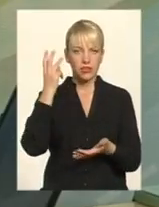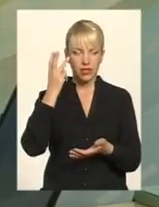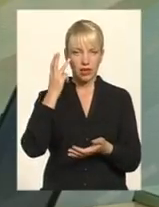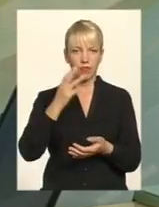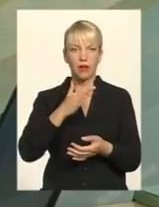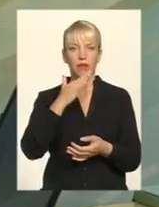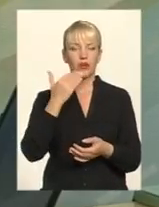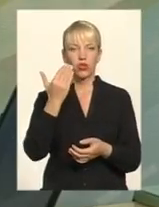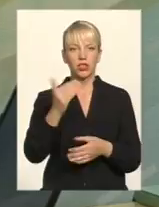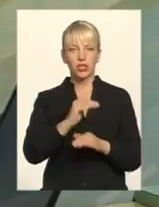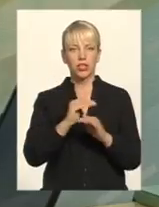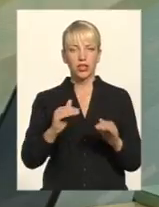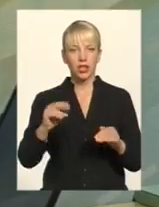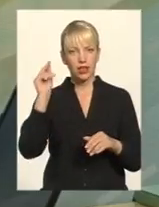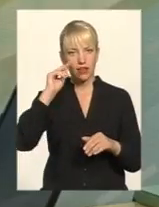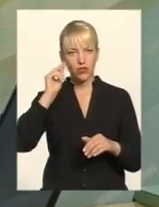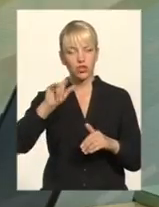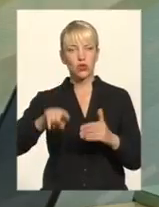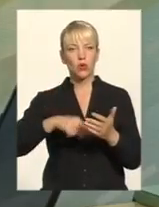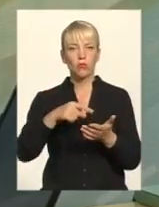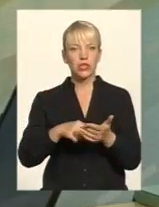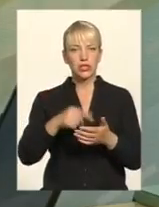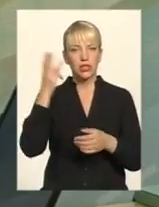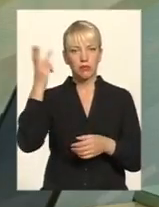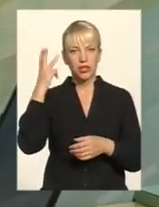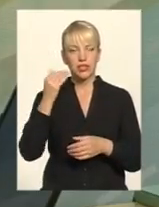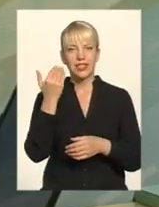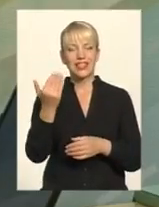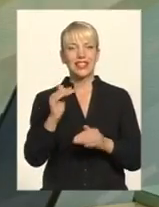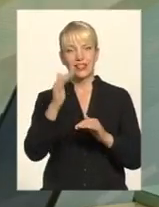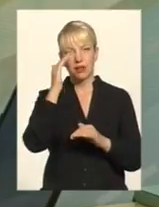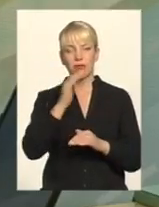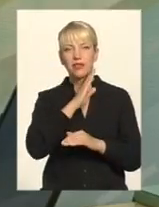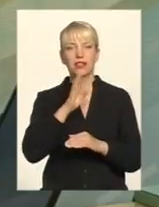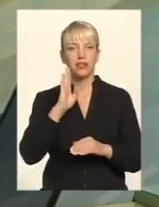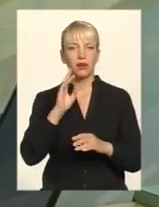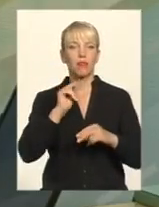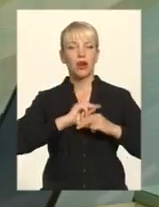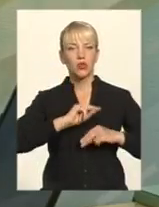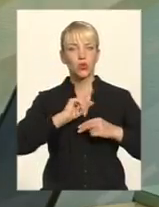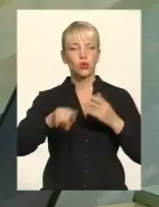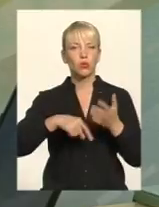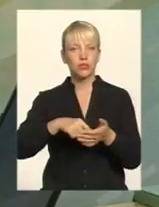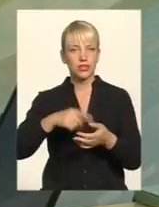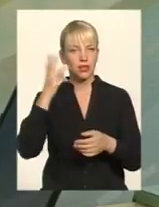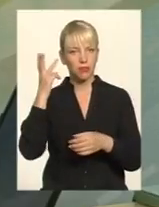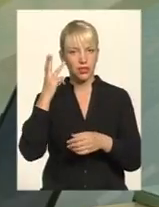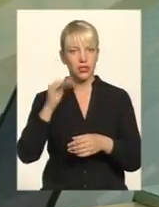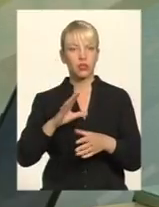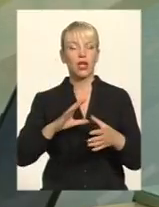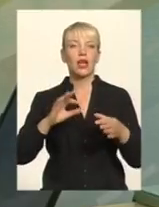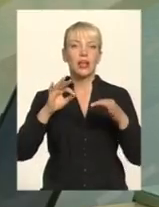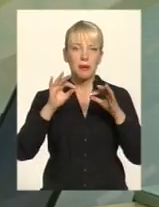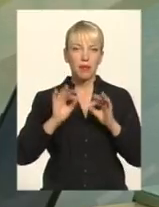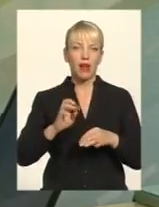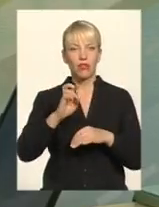дітей навчається в школі у Хмельницькому. Батьки, ну, всі працюють в Хмельницькому. І цілком